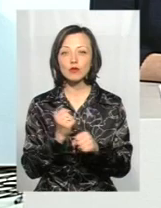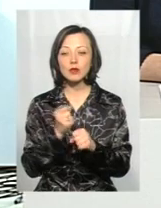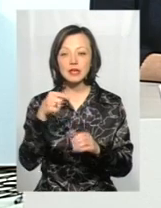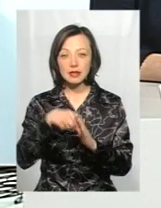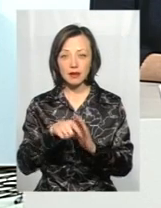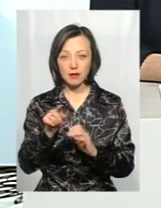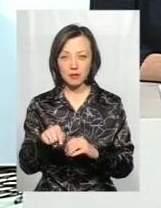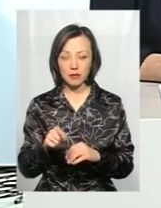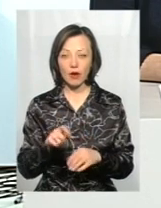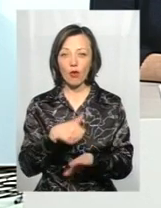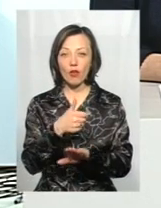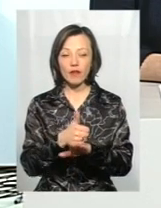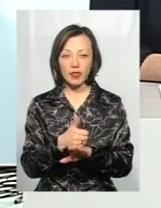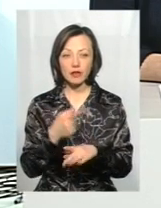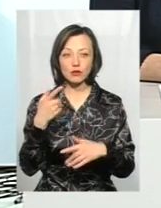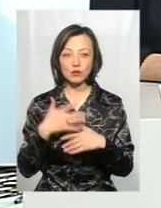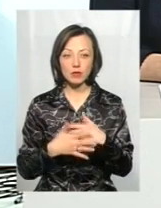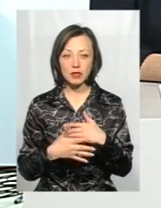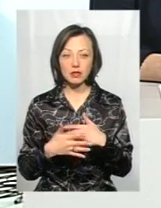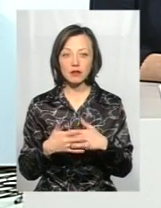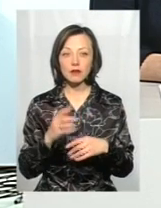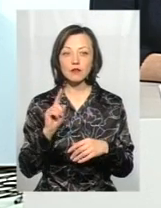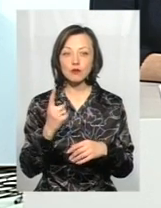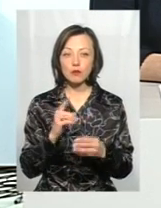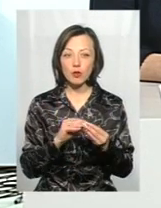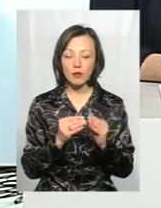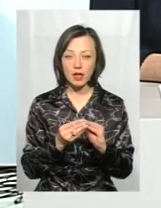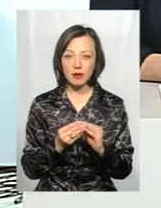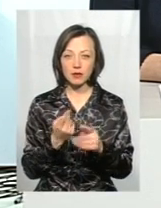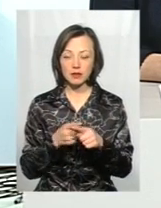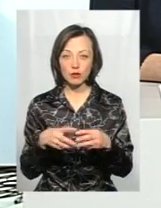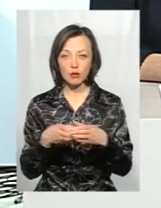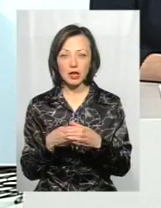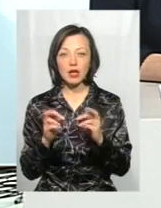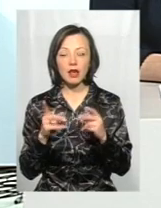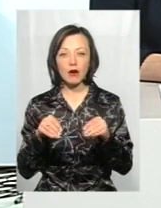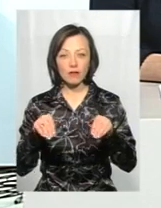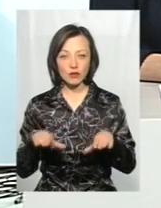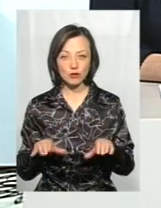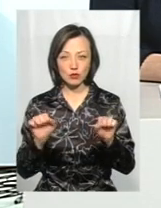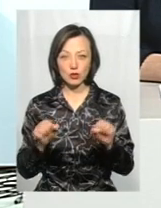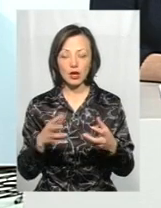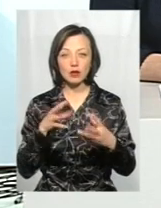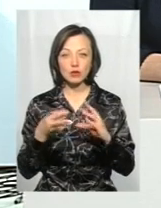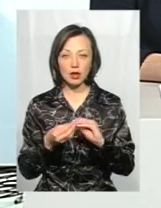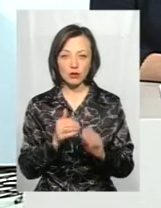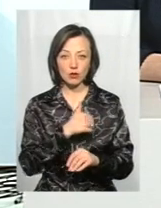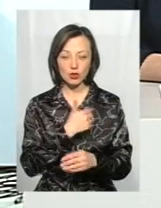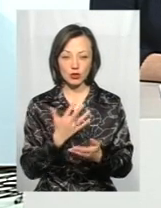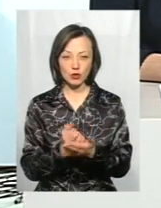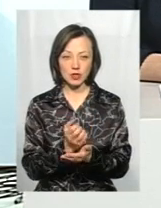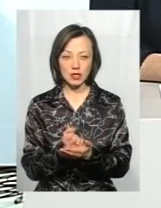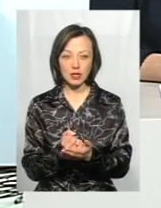цій будівлі. Тобто головне – зрозуміти, в чому проблема є в цій громаді і як ви її можете вирішити, яких результатів ви хочете